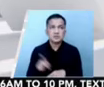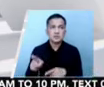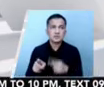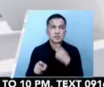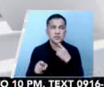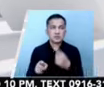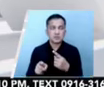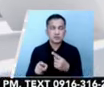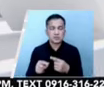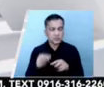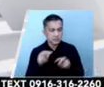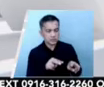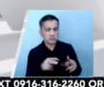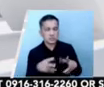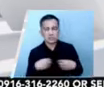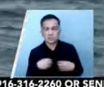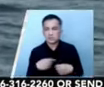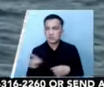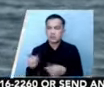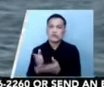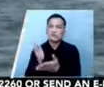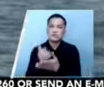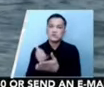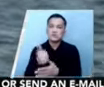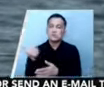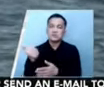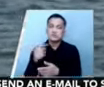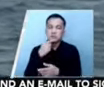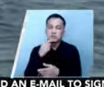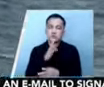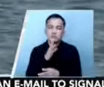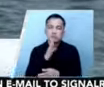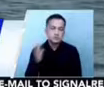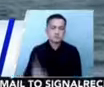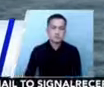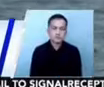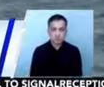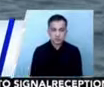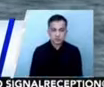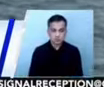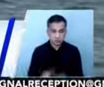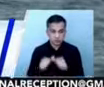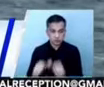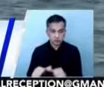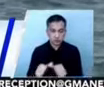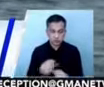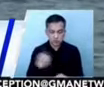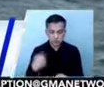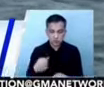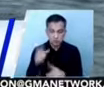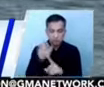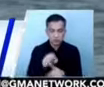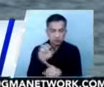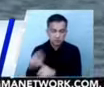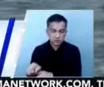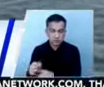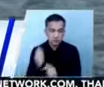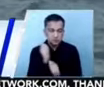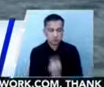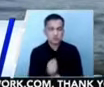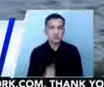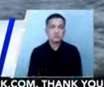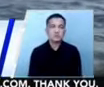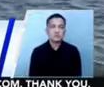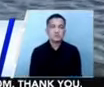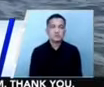sa mga sinasabi po silang batas nila na yan. Sakaling ituloy naman ng China ang bantang mang-aresto ng mga mangingisda, pwede raw itong basihan ang